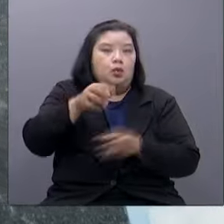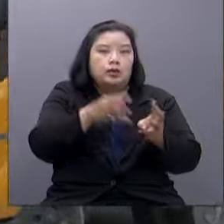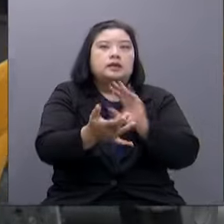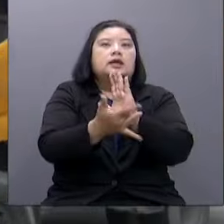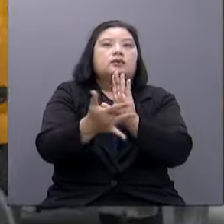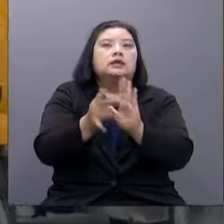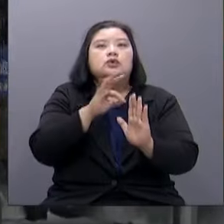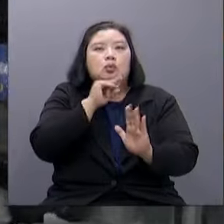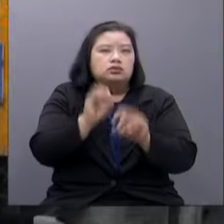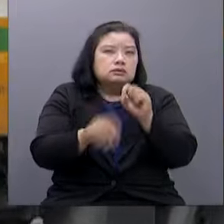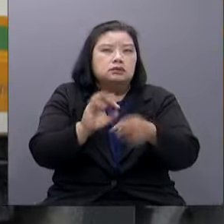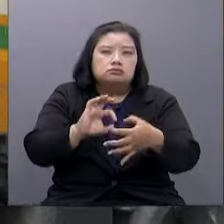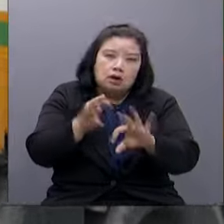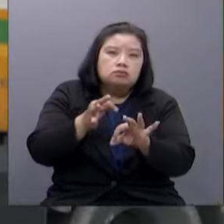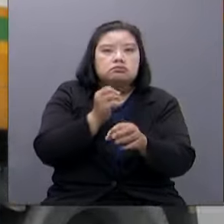ค่ะ